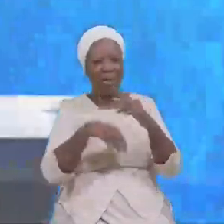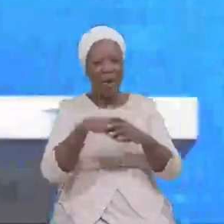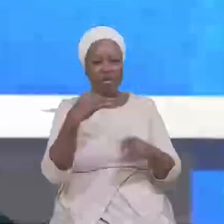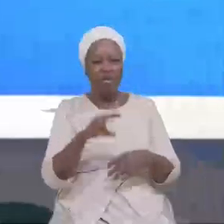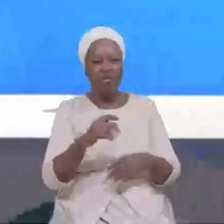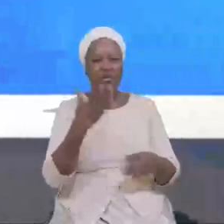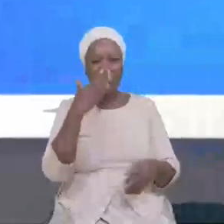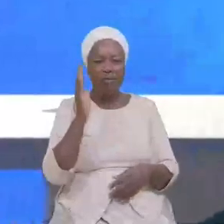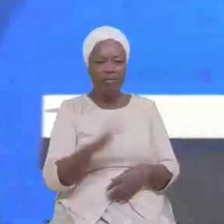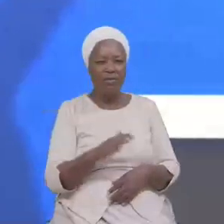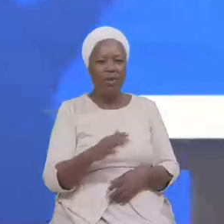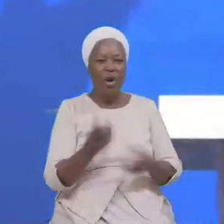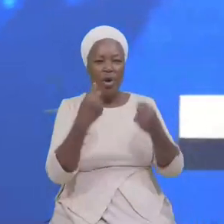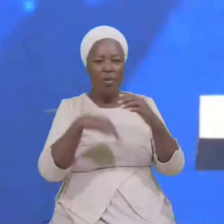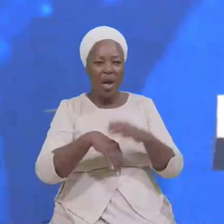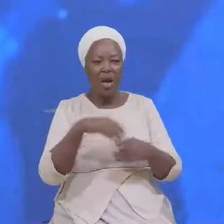mal,